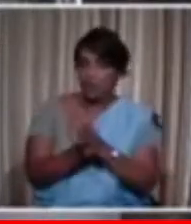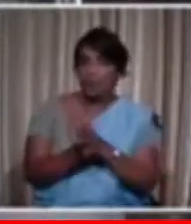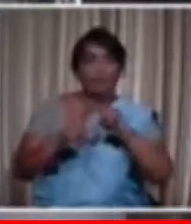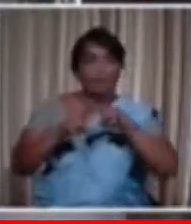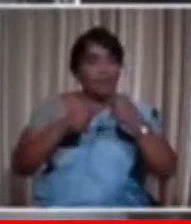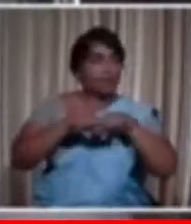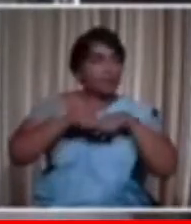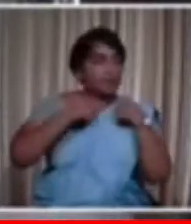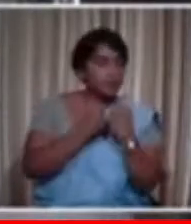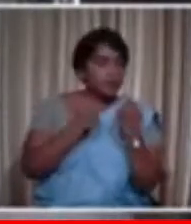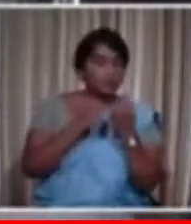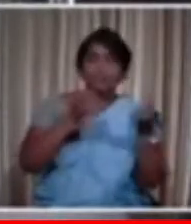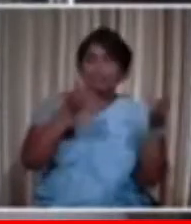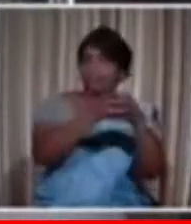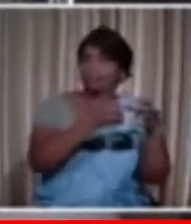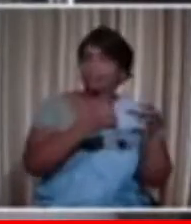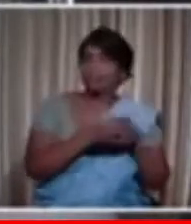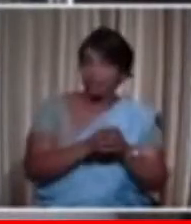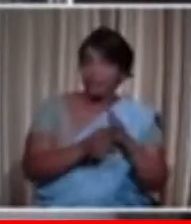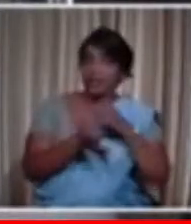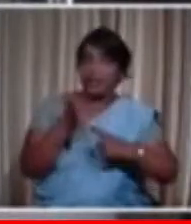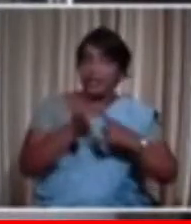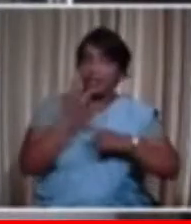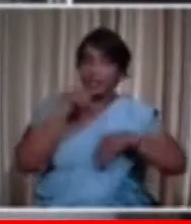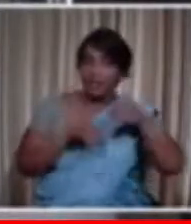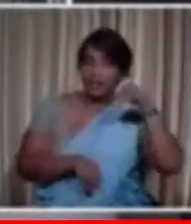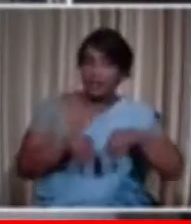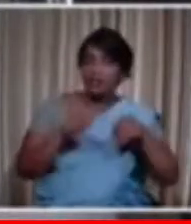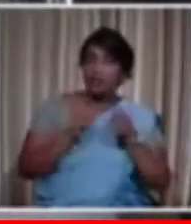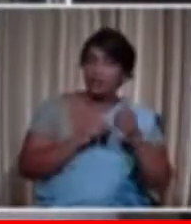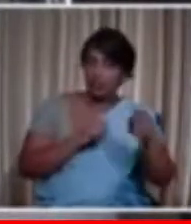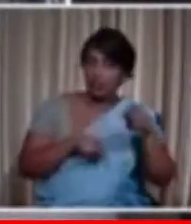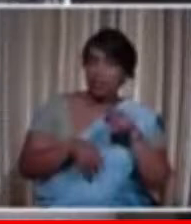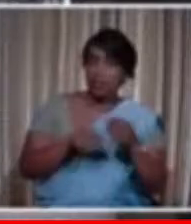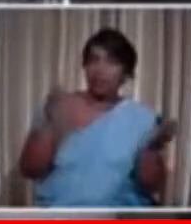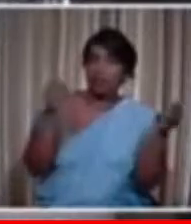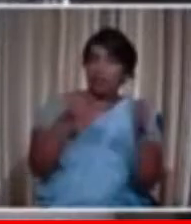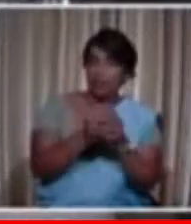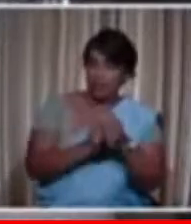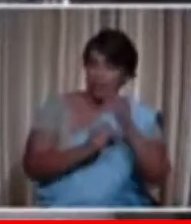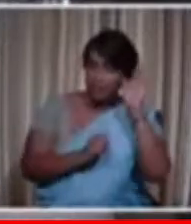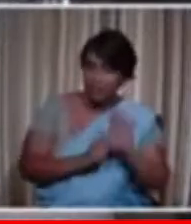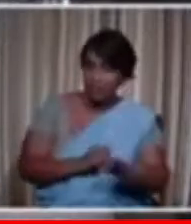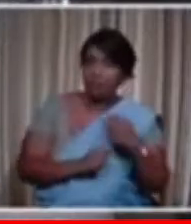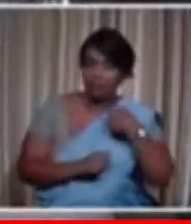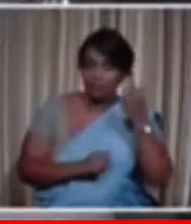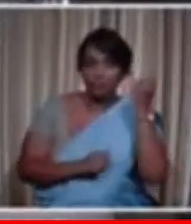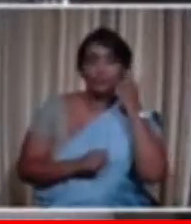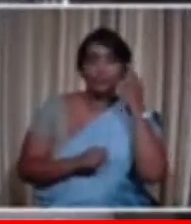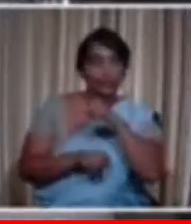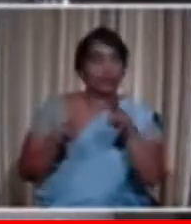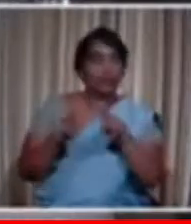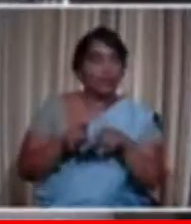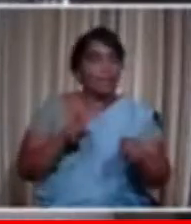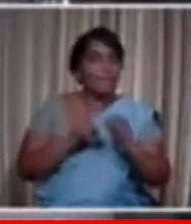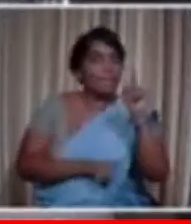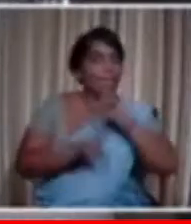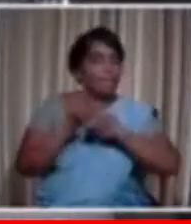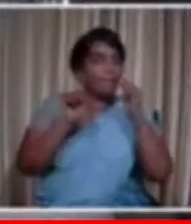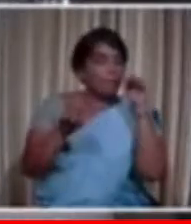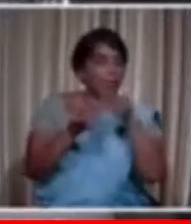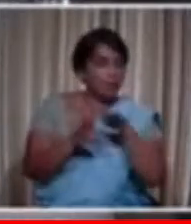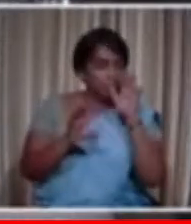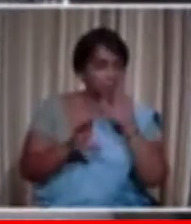වෙනත් සංවිධාන පසුපස ඉඳමින් දේශපාලන යාන්ත්‍රණයක් මේකේ පිටිපස්සෙන් ඉන්නවා කියන එක අපි දන්නවා ඒ නිසා මේ පාර්ලිමේන්තුවේ